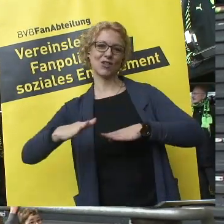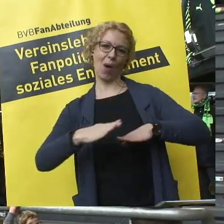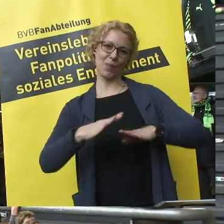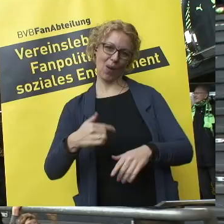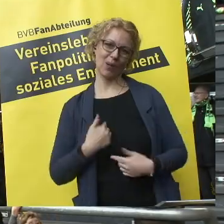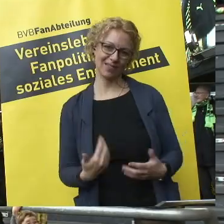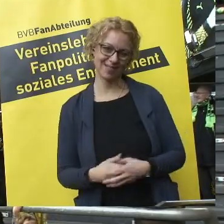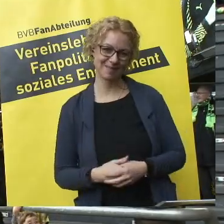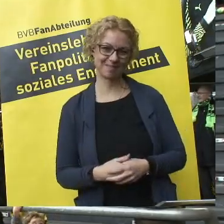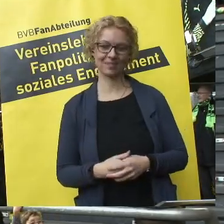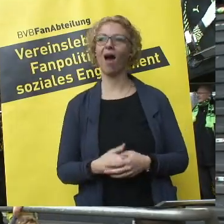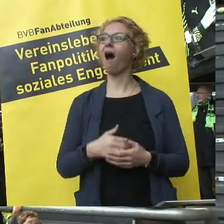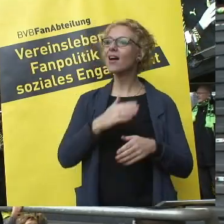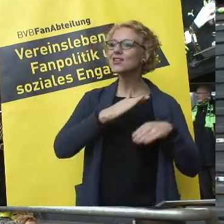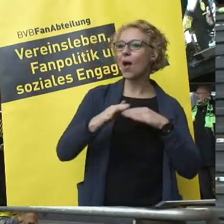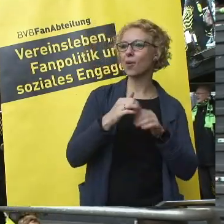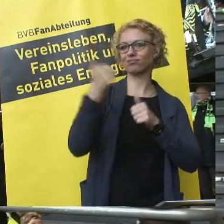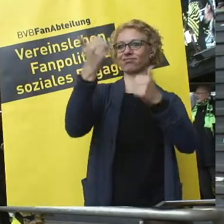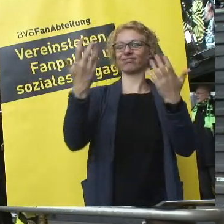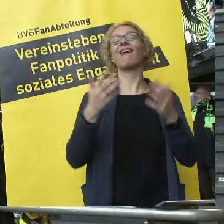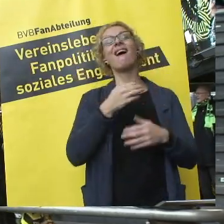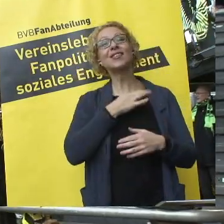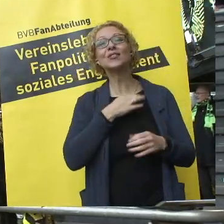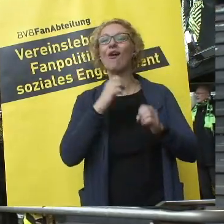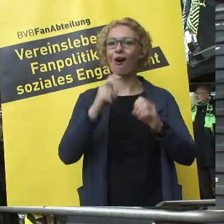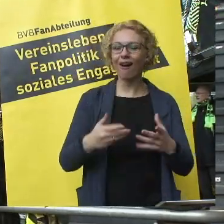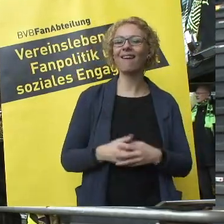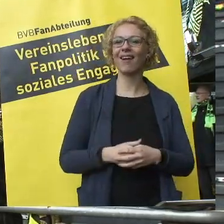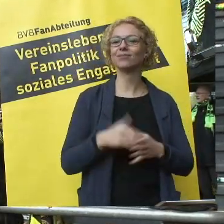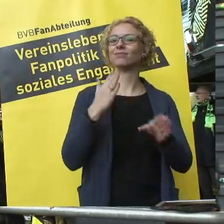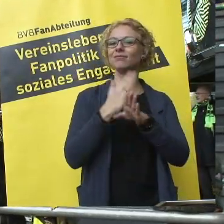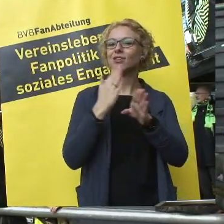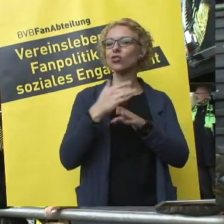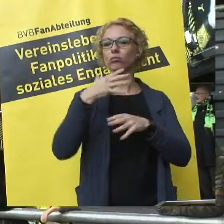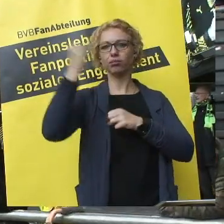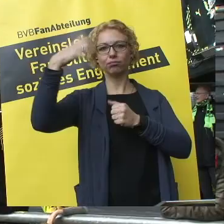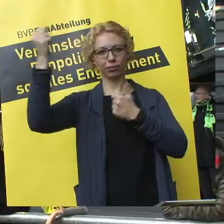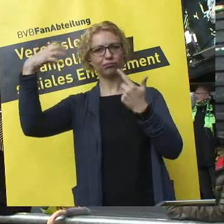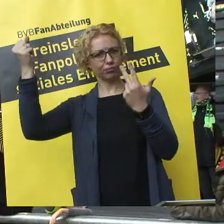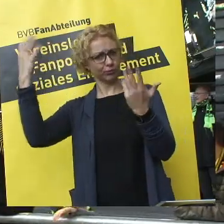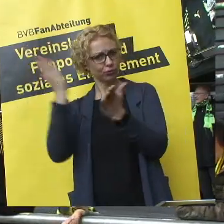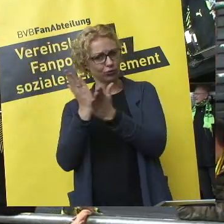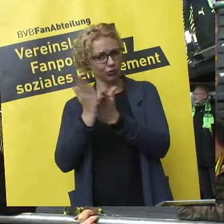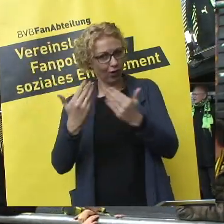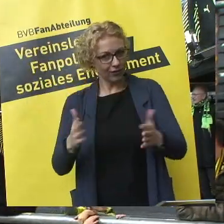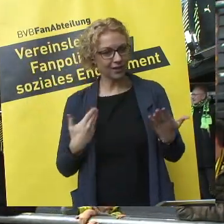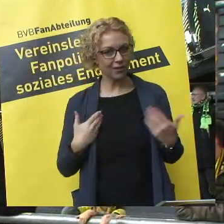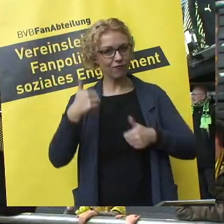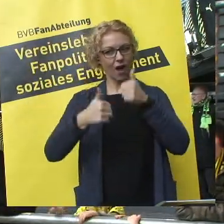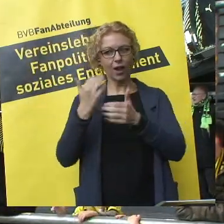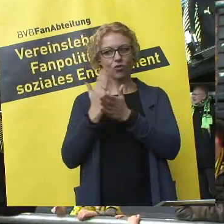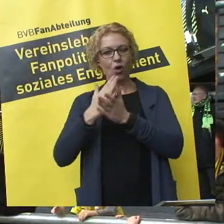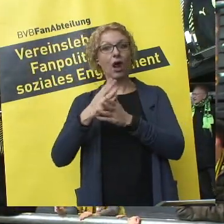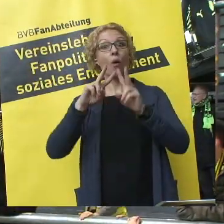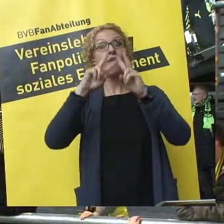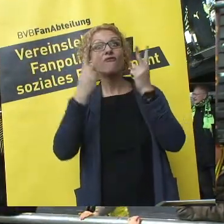Snowboard. Snowboard ist dein Highlight als Sportart. Jetzt warst du aber schon erfolgreich bei einigen Wettkämpfen. Du hast unter anderem an